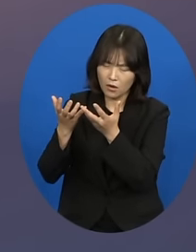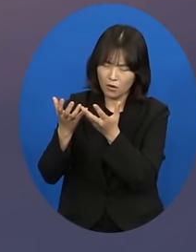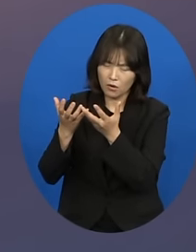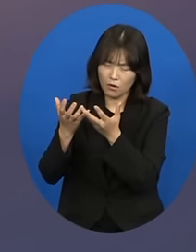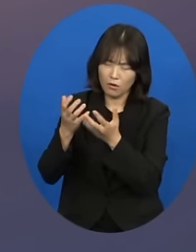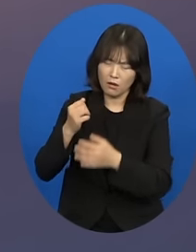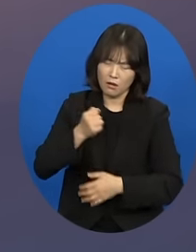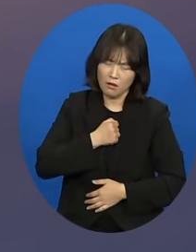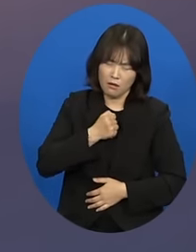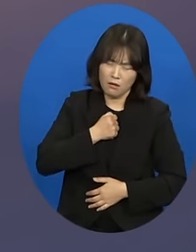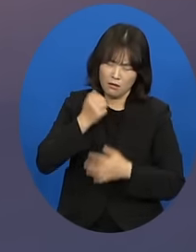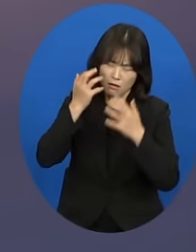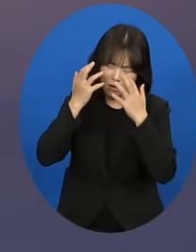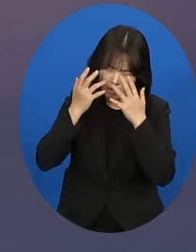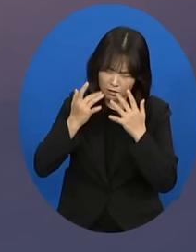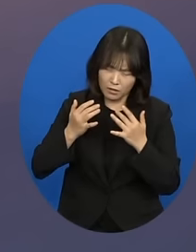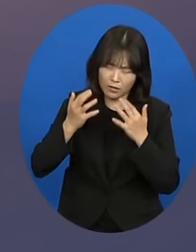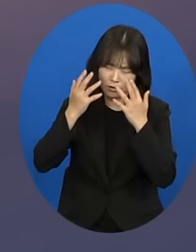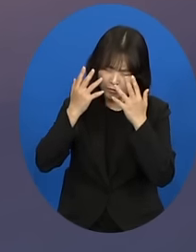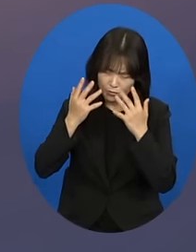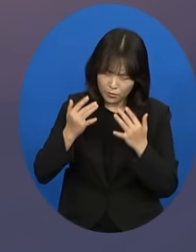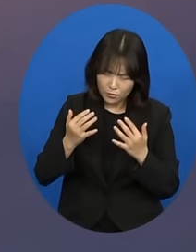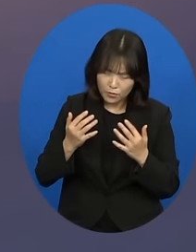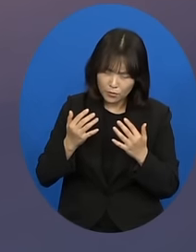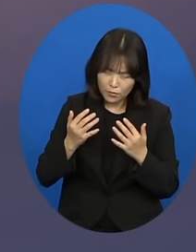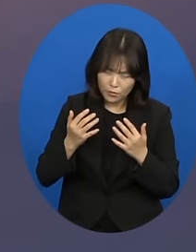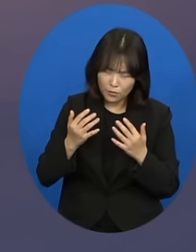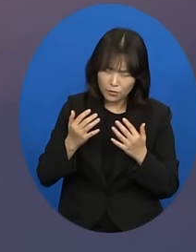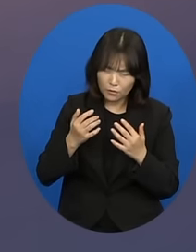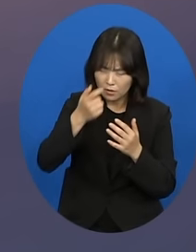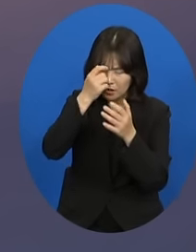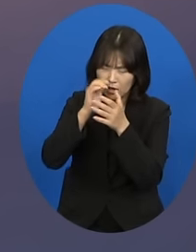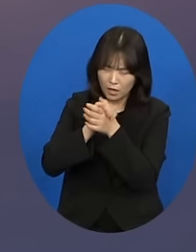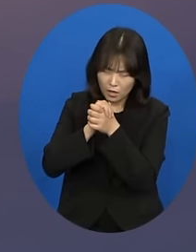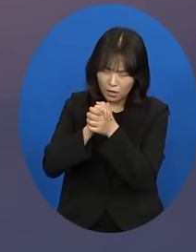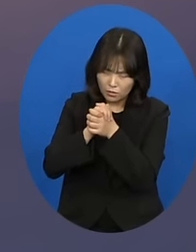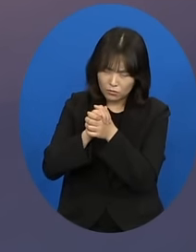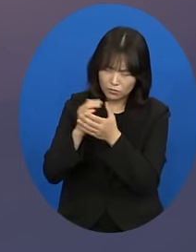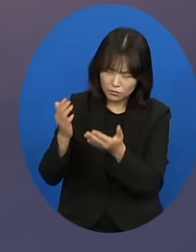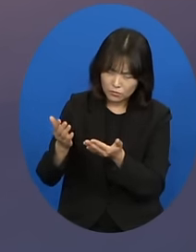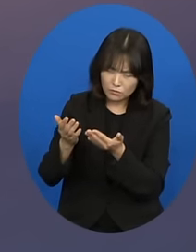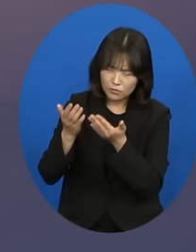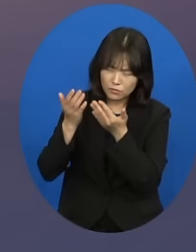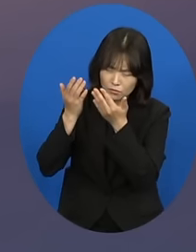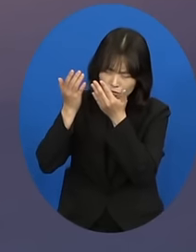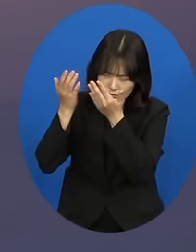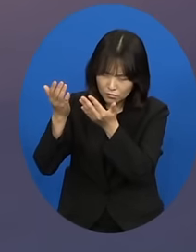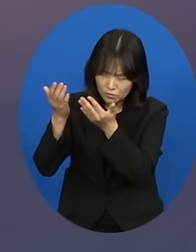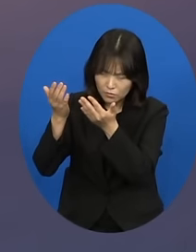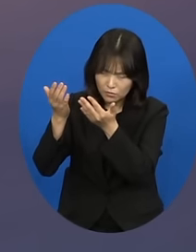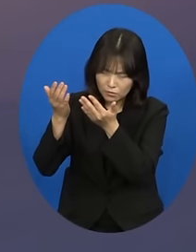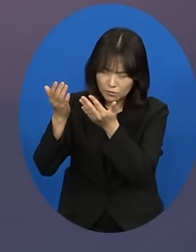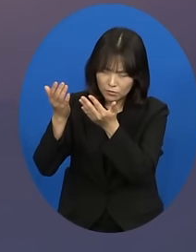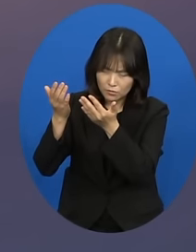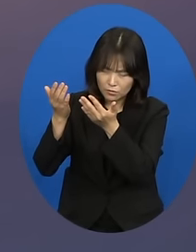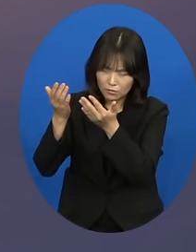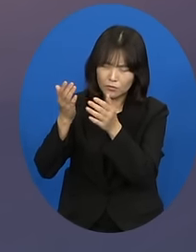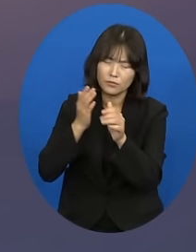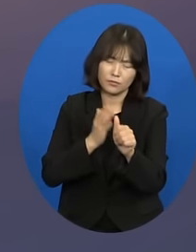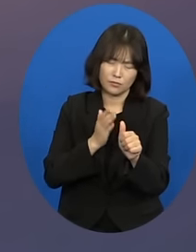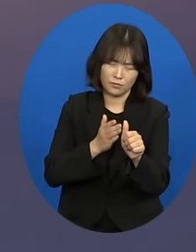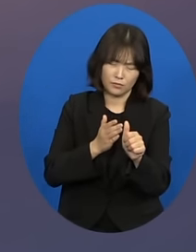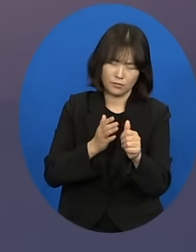통곡과 눈물과 간구와 소원을 올려드리셔도 족합니다. 그분이